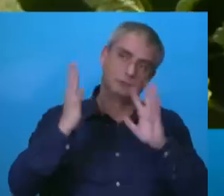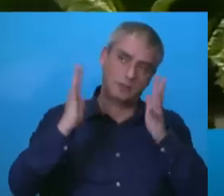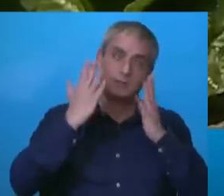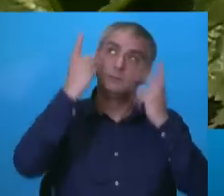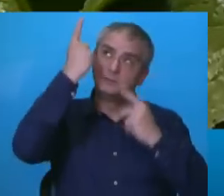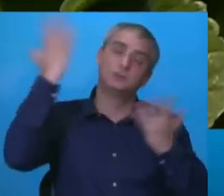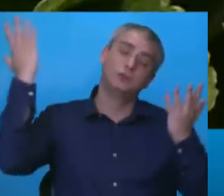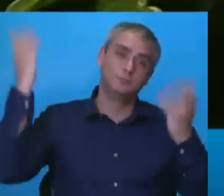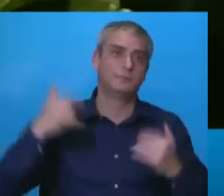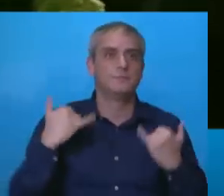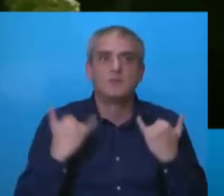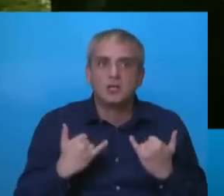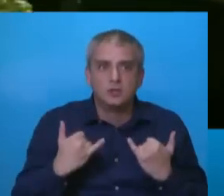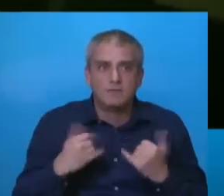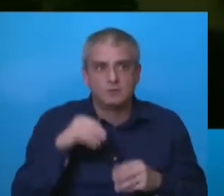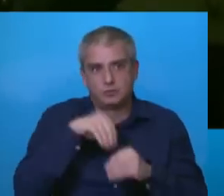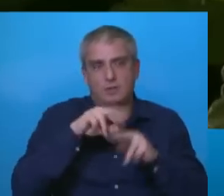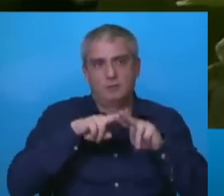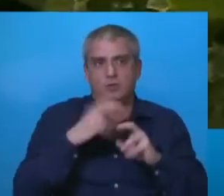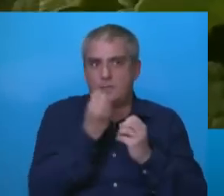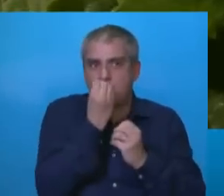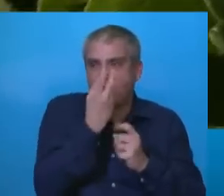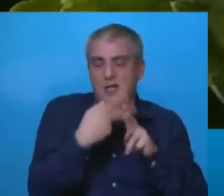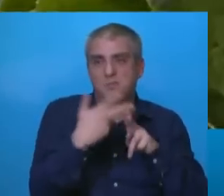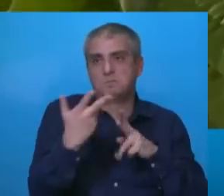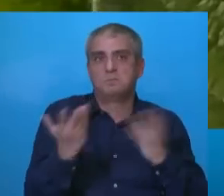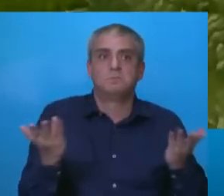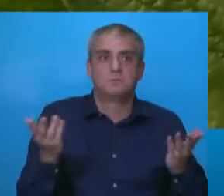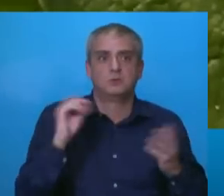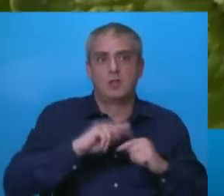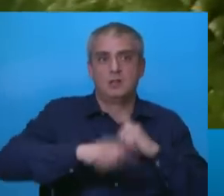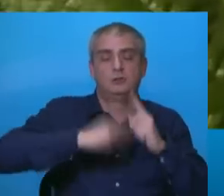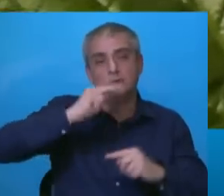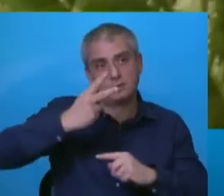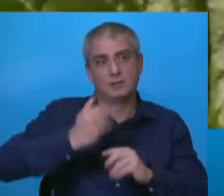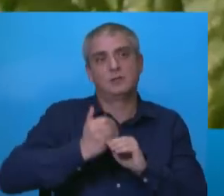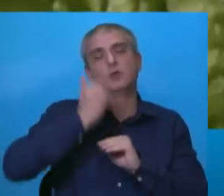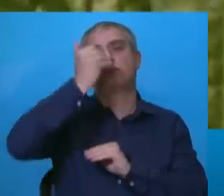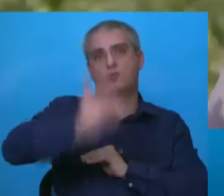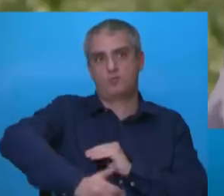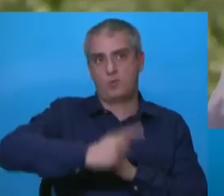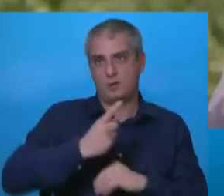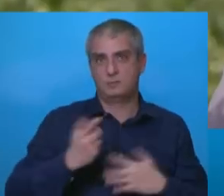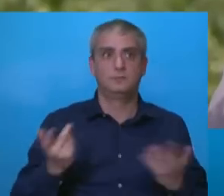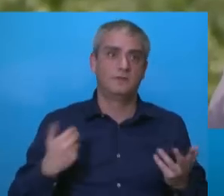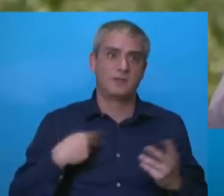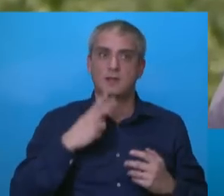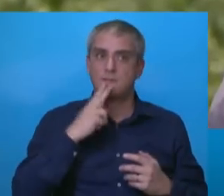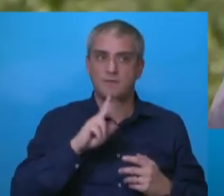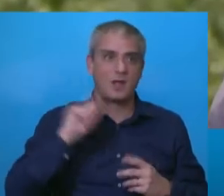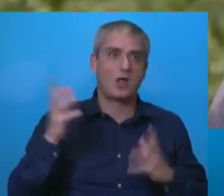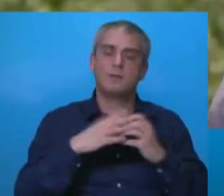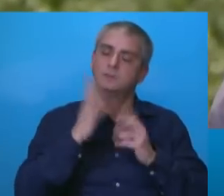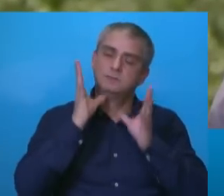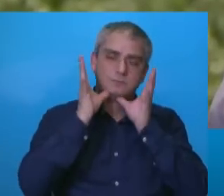חודש ינואר, סוף ינואר, יעלה באזור 15, בעזרת השם. כעת השתילים נשארו רק עם תפרחות של הגל השני, שיגיע יותר מאוחר, ואני מבטיח לכל עם ישראל